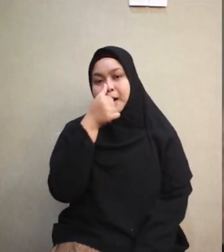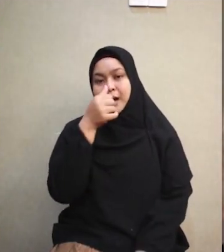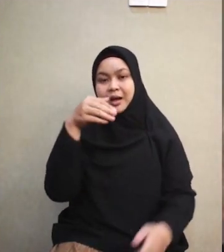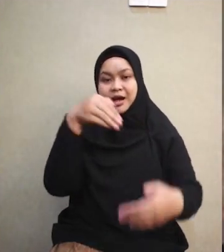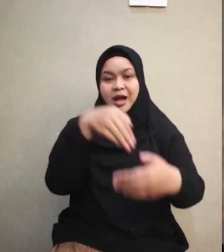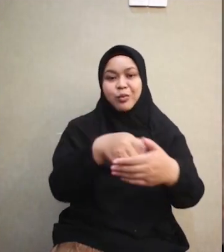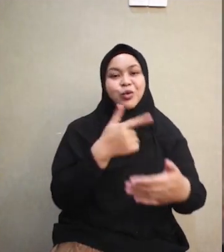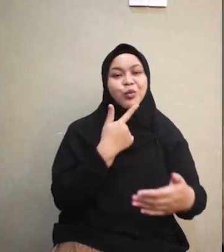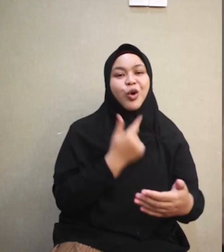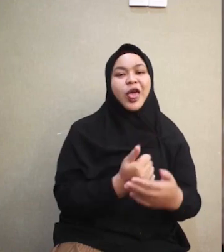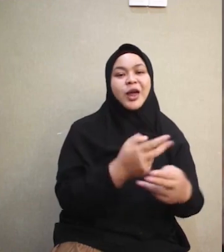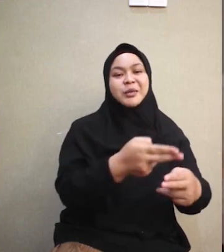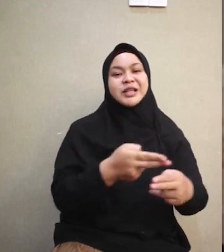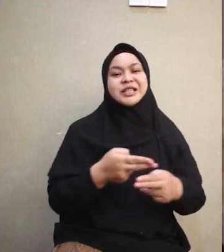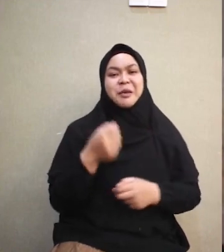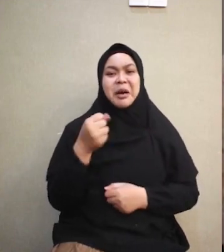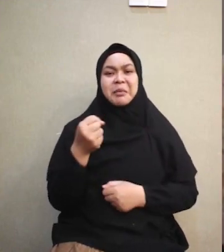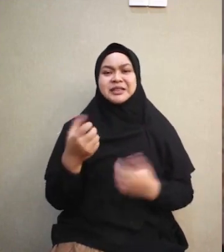ya